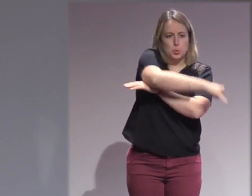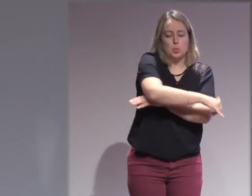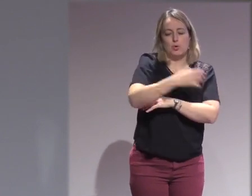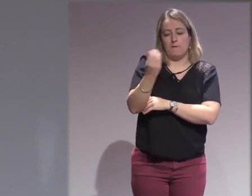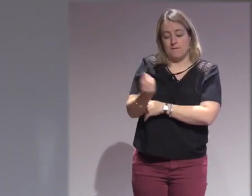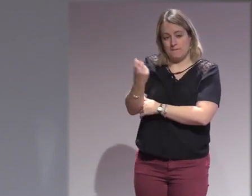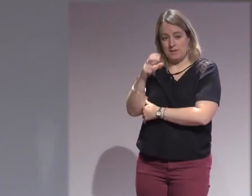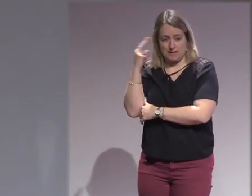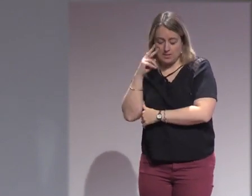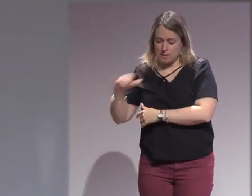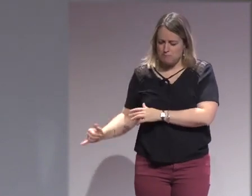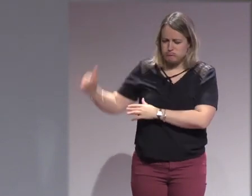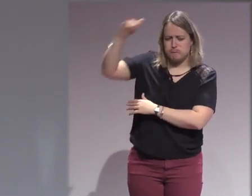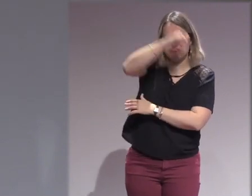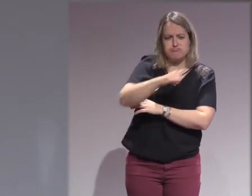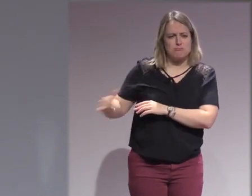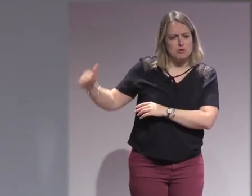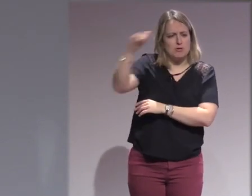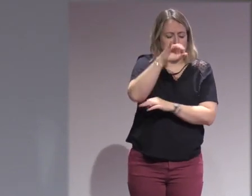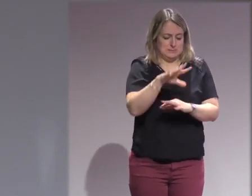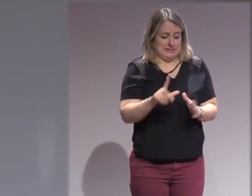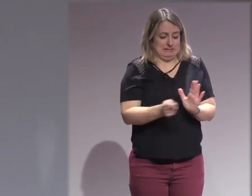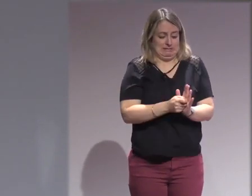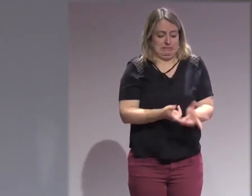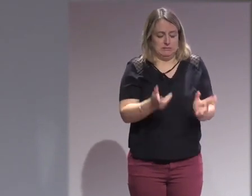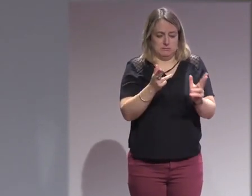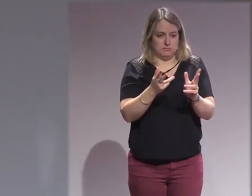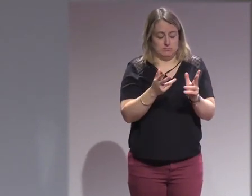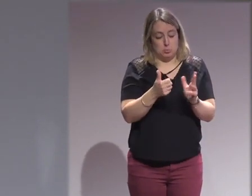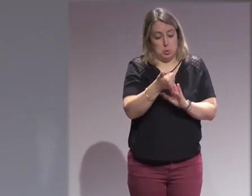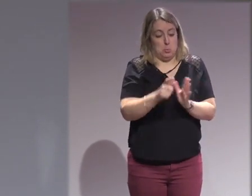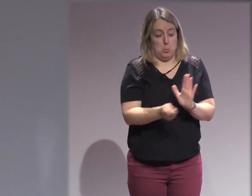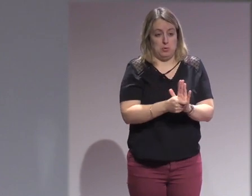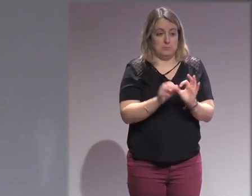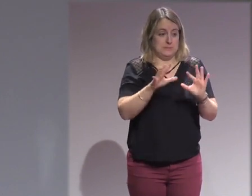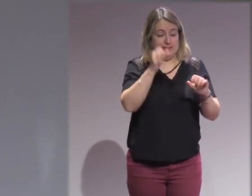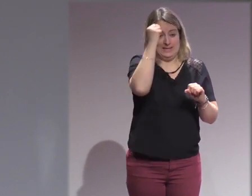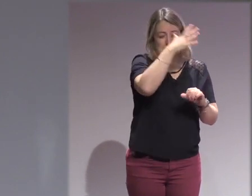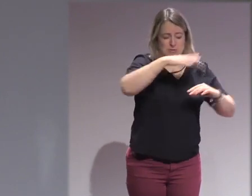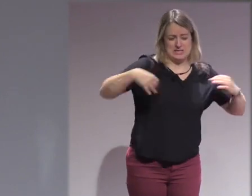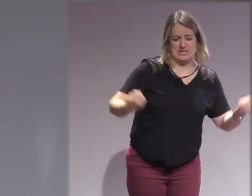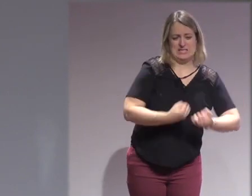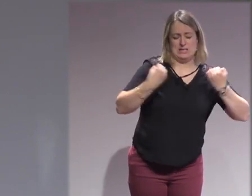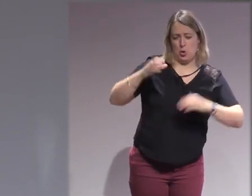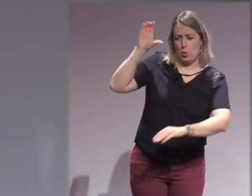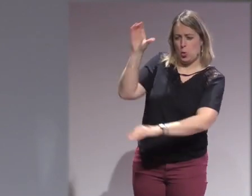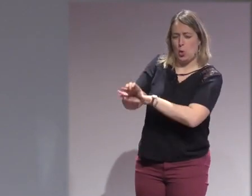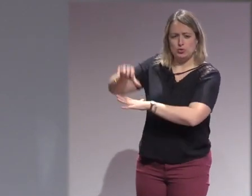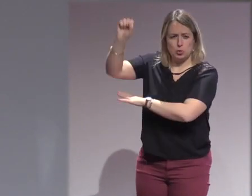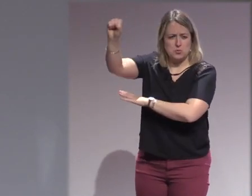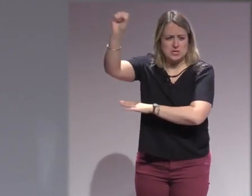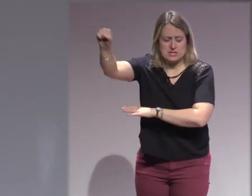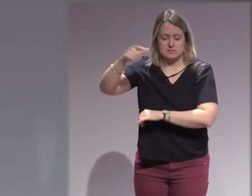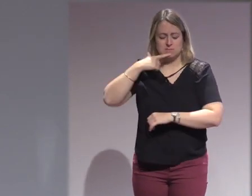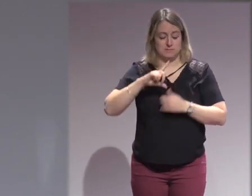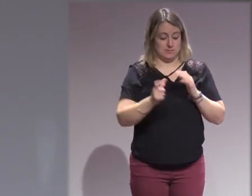enfants vietnamiens. En fait, c'est une œuvre, c'est plutôt un moment de propagande états-unienne anticommuniste. À partir de la